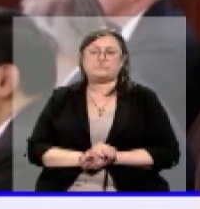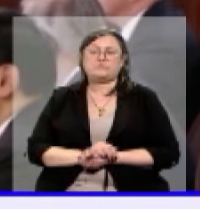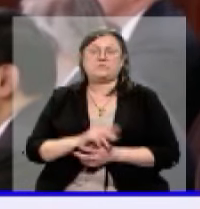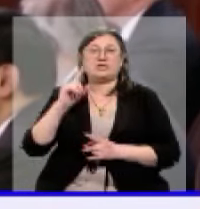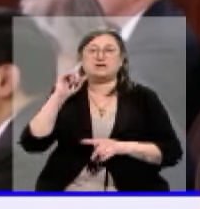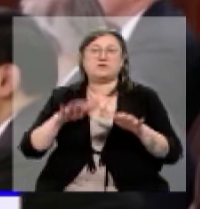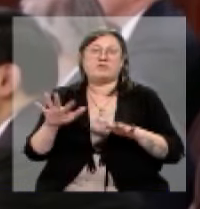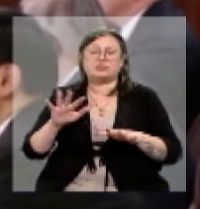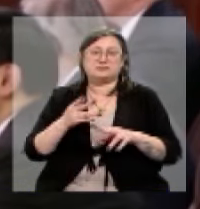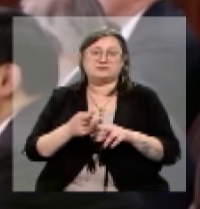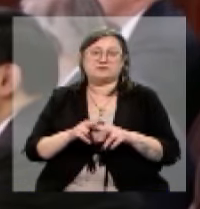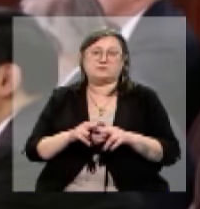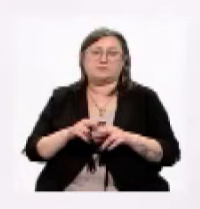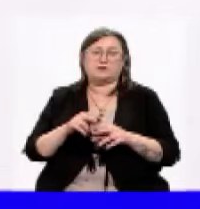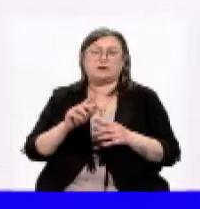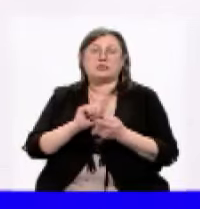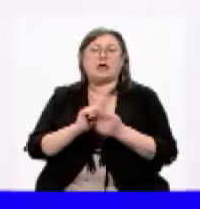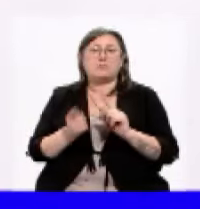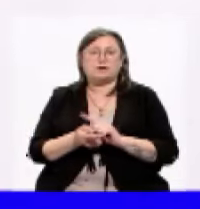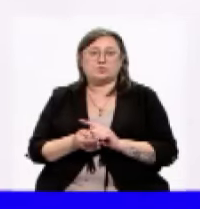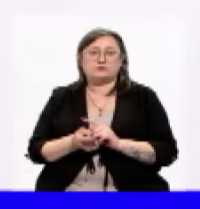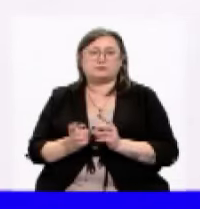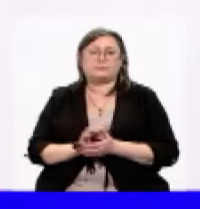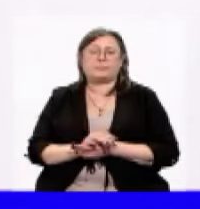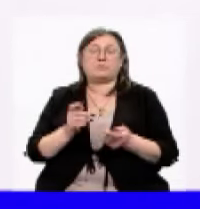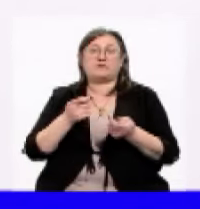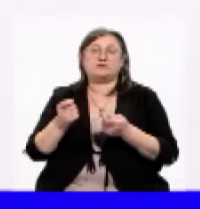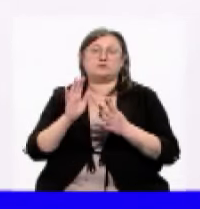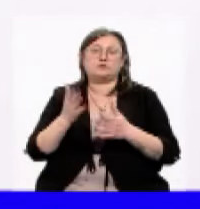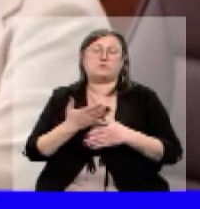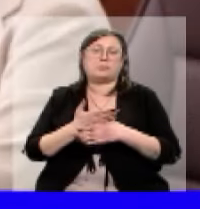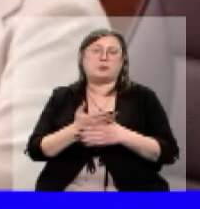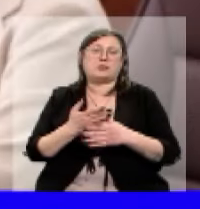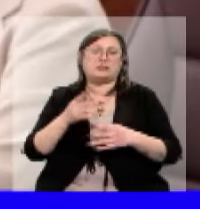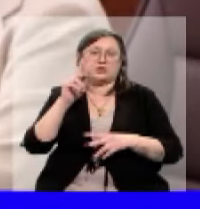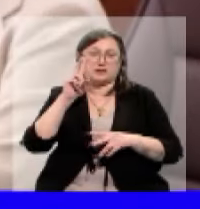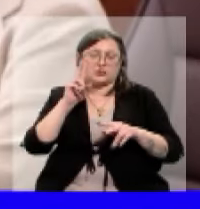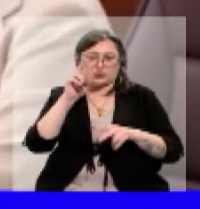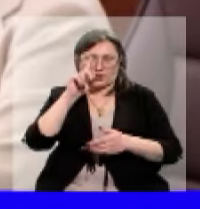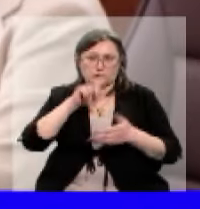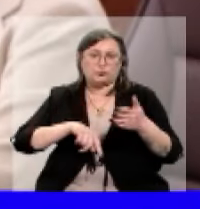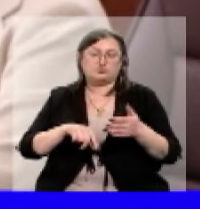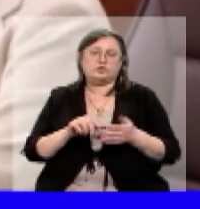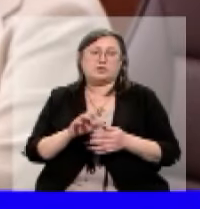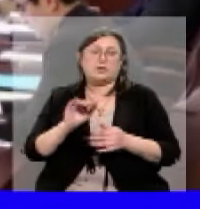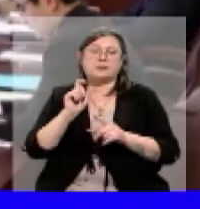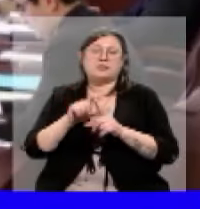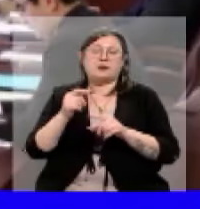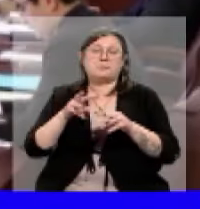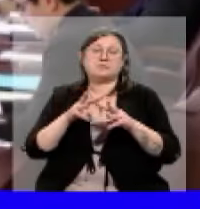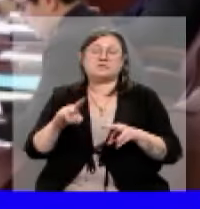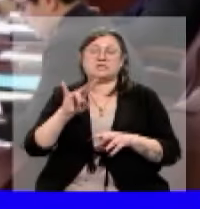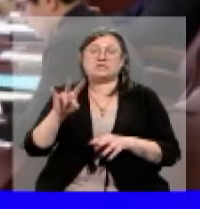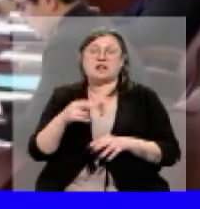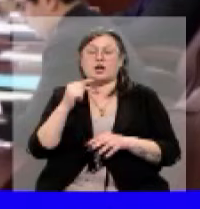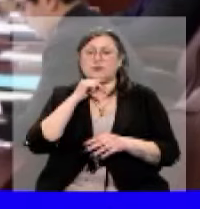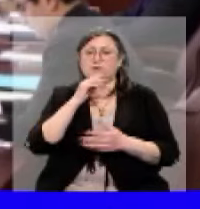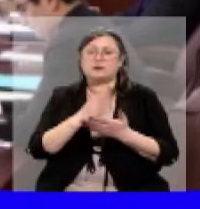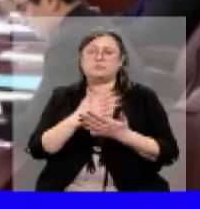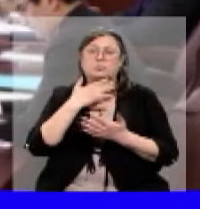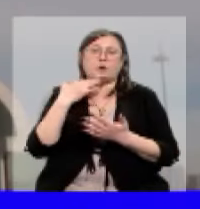әр ашық әріптес болады. Ал ұлттық экономика министрінің айтуынша, әріптес болуға ниетті шетелдік компаниялар жетерлік, тек